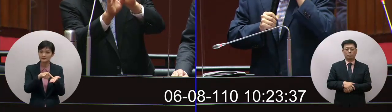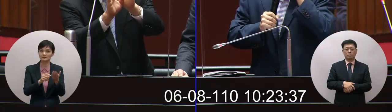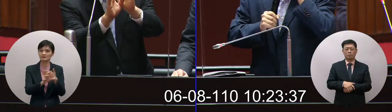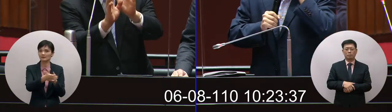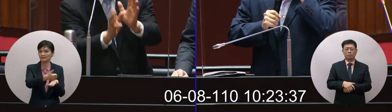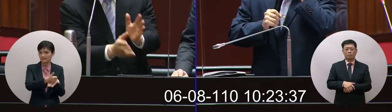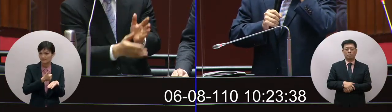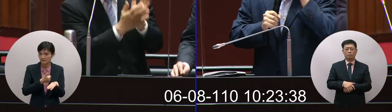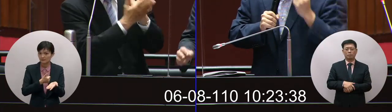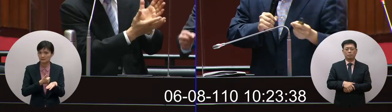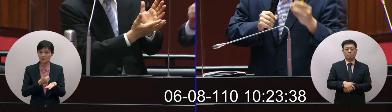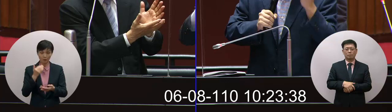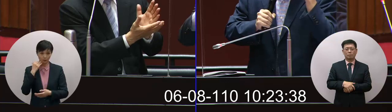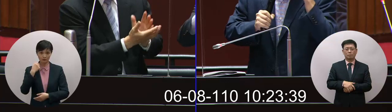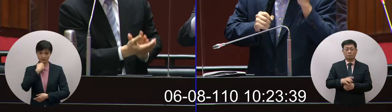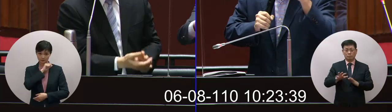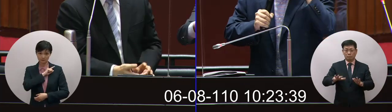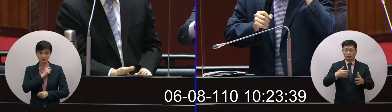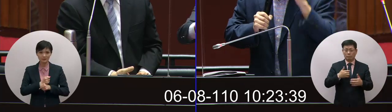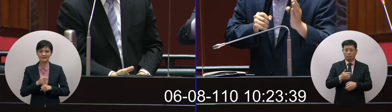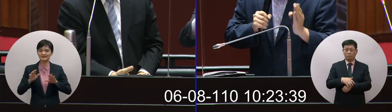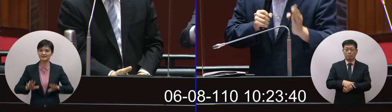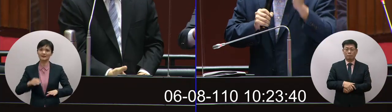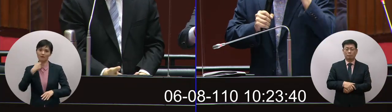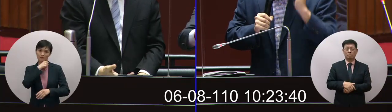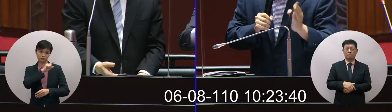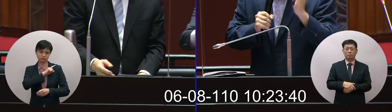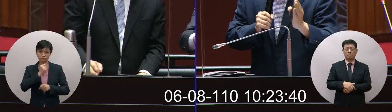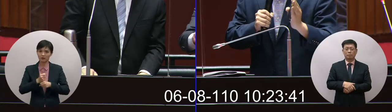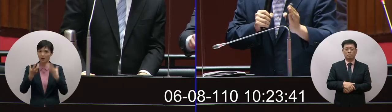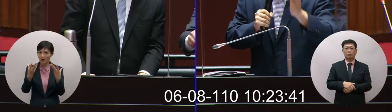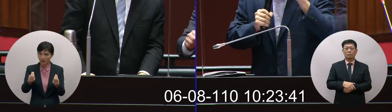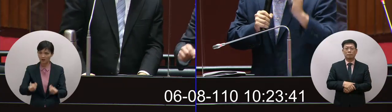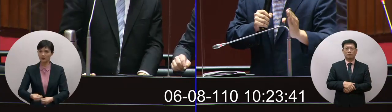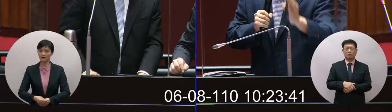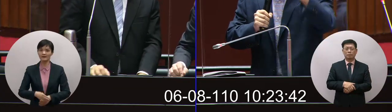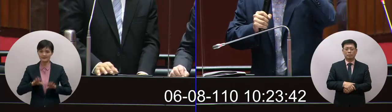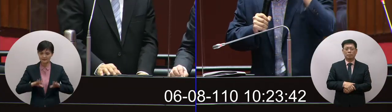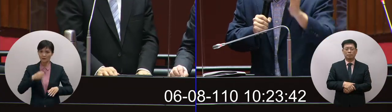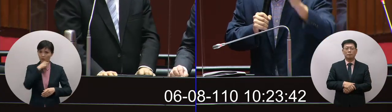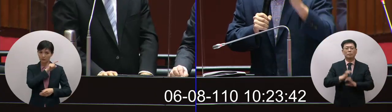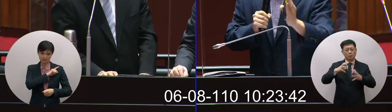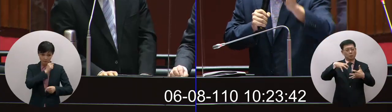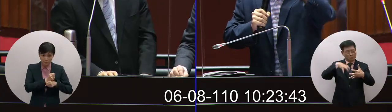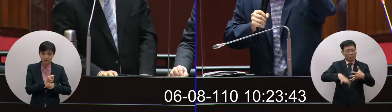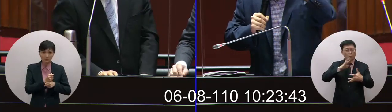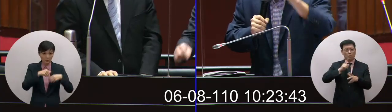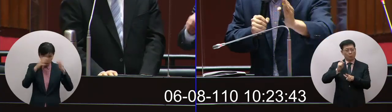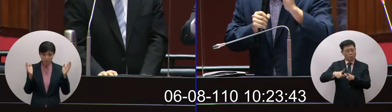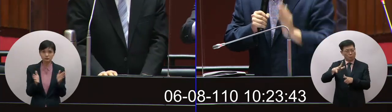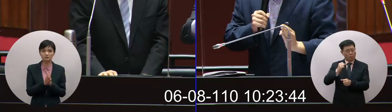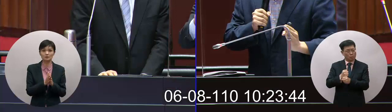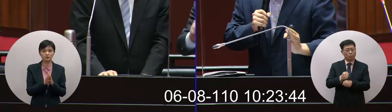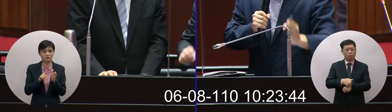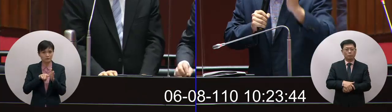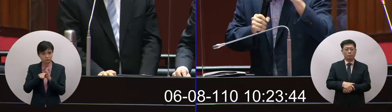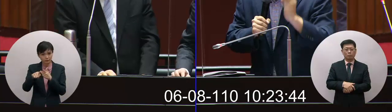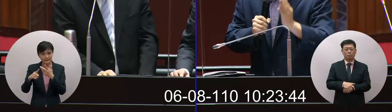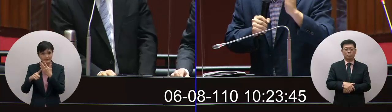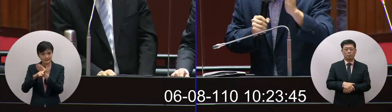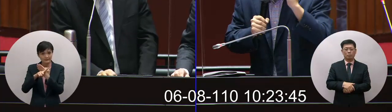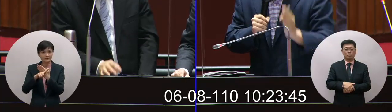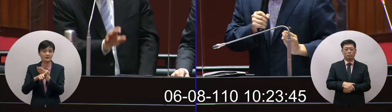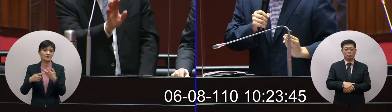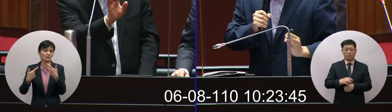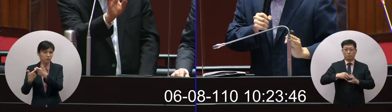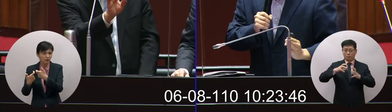国产的。 那是有国产的， 所以 嘛， 就无国产的，国产的榜单都是专业使用嘛。 我说咱国产，哈，说用国产疫苗，也有